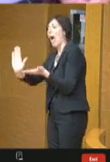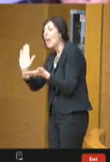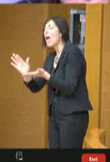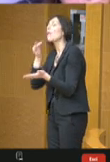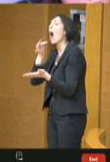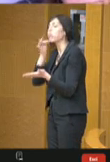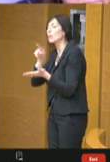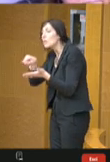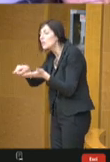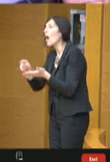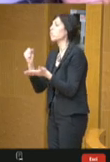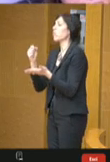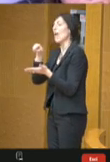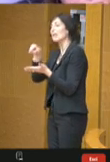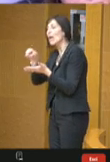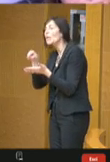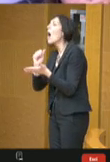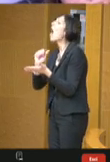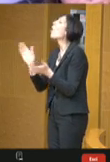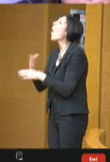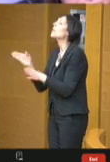delle potenzialità di ogni giovane.